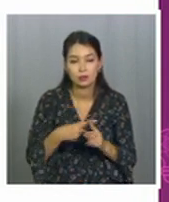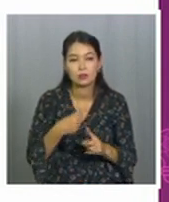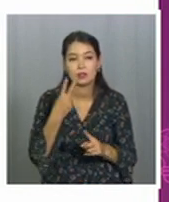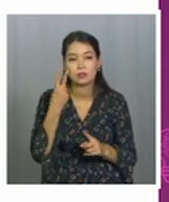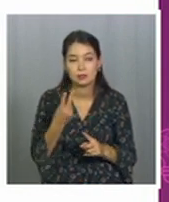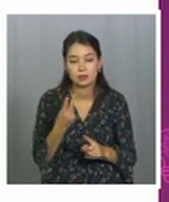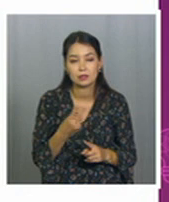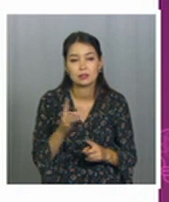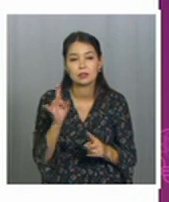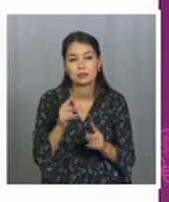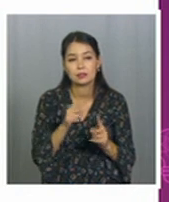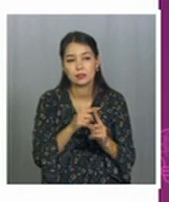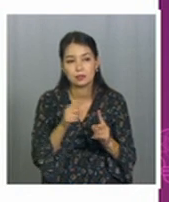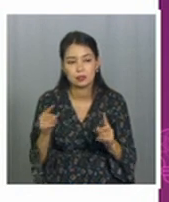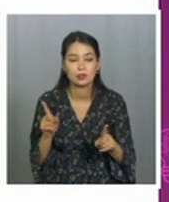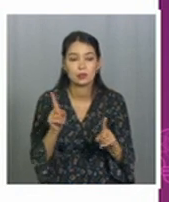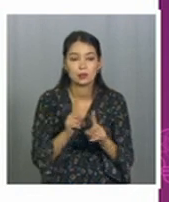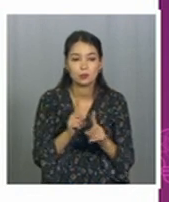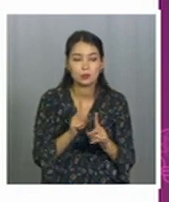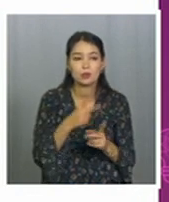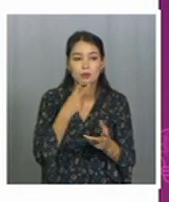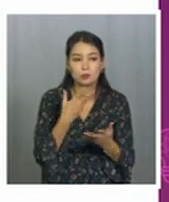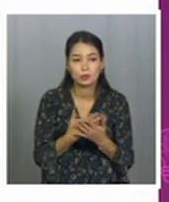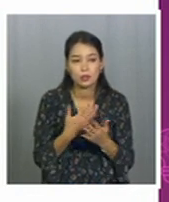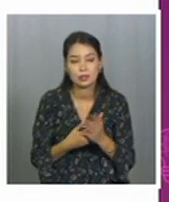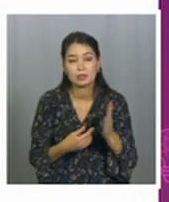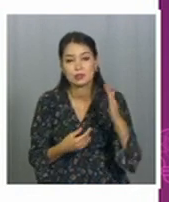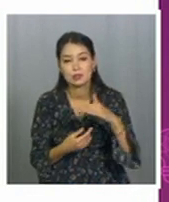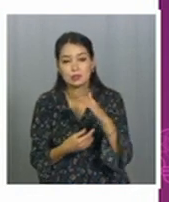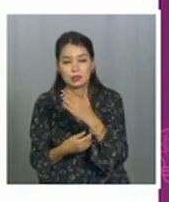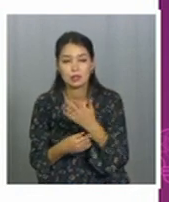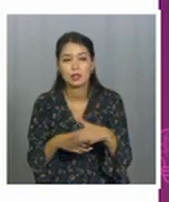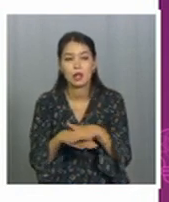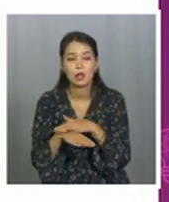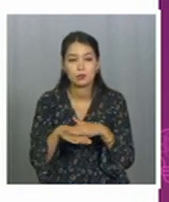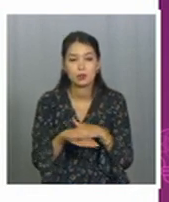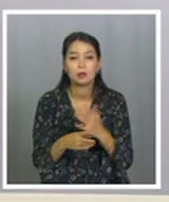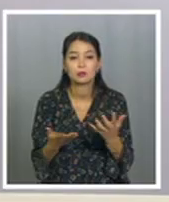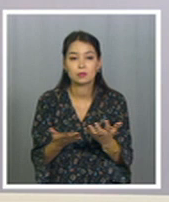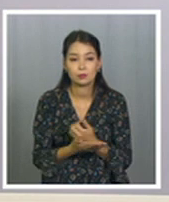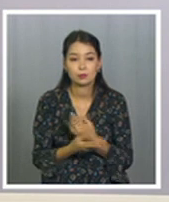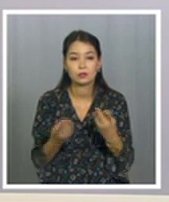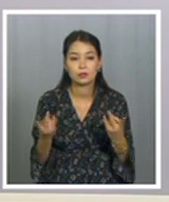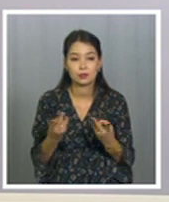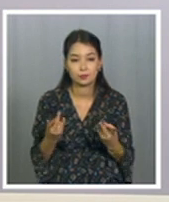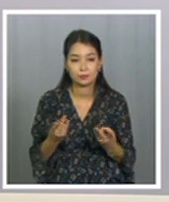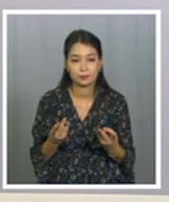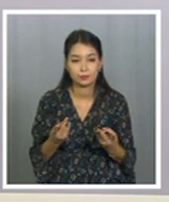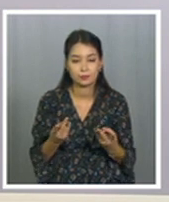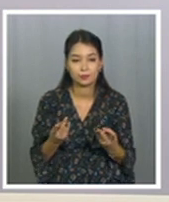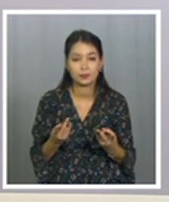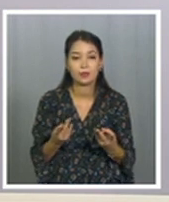2 сызықтармен шектелген қисық сызықты трапецияның ауданын табу керек.